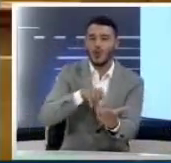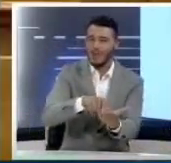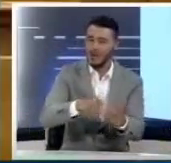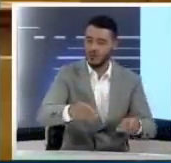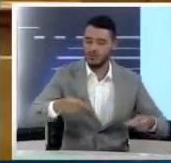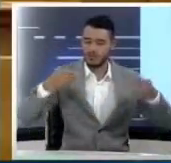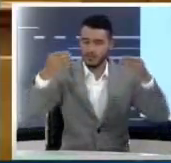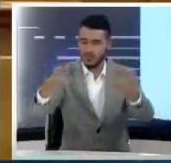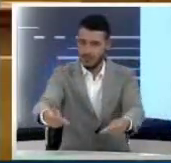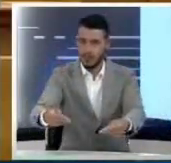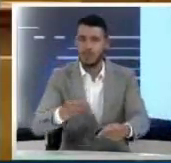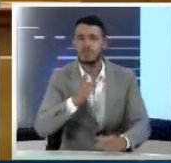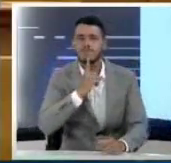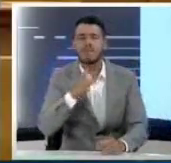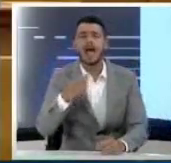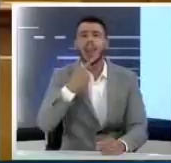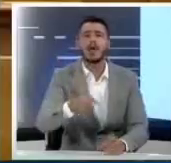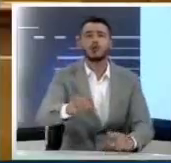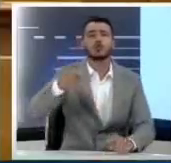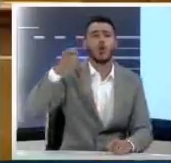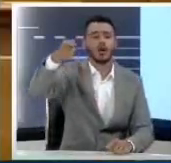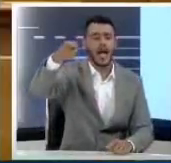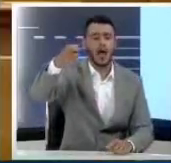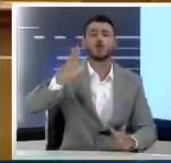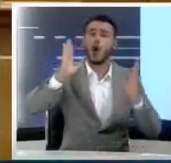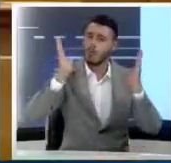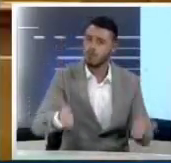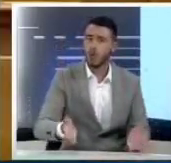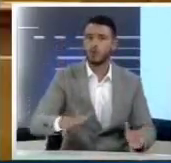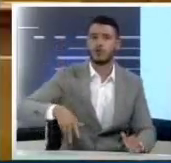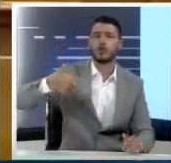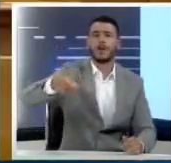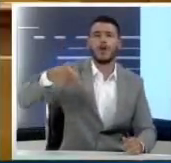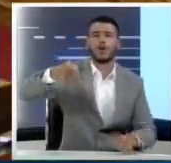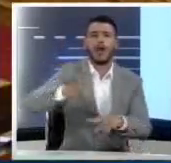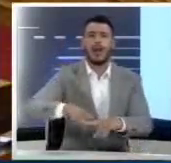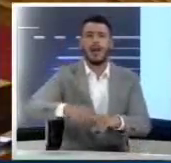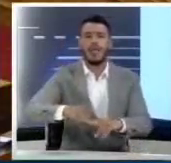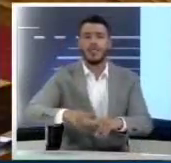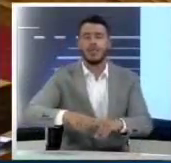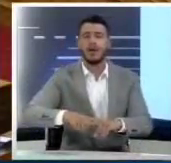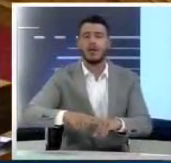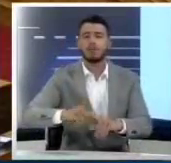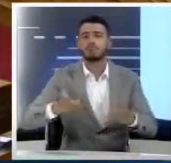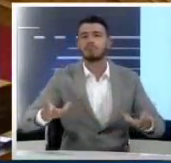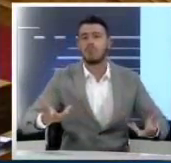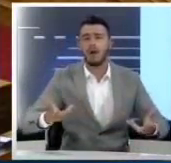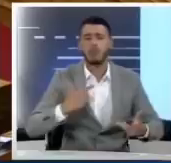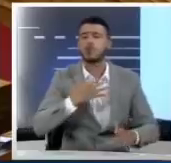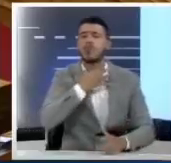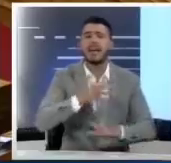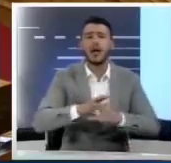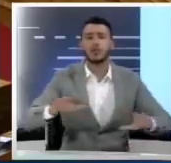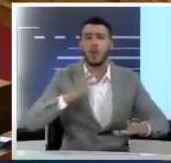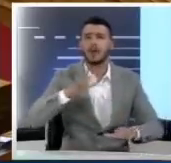καταθέσω και έχετε καταθέσει λέει ότι το χρέος ήταν βιώσιμο και αφού ήταν βιώσιμο δεν χρειάζεται τίποτα άλλο.